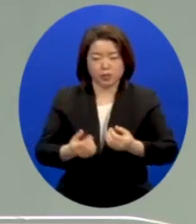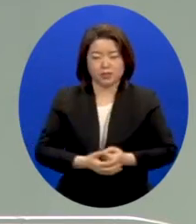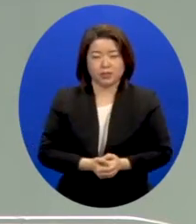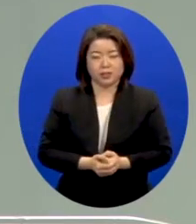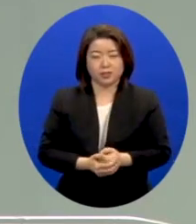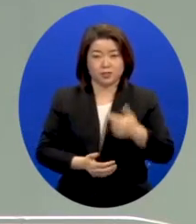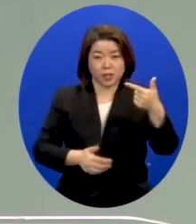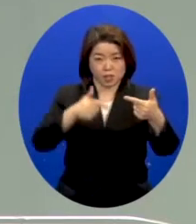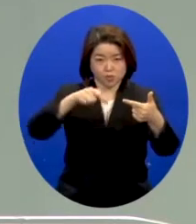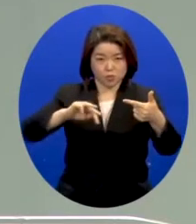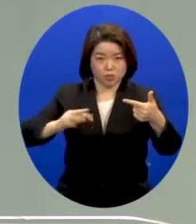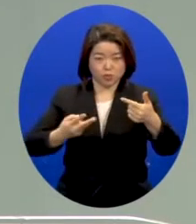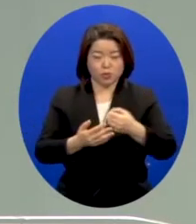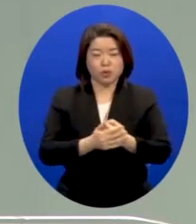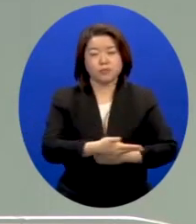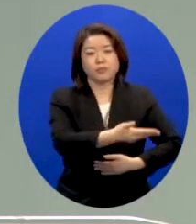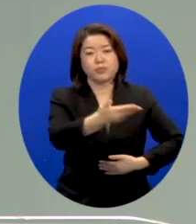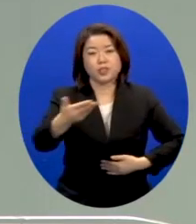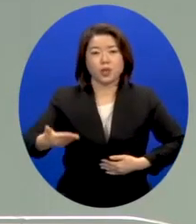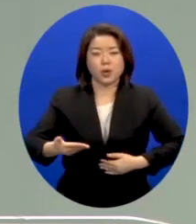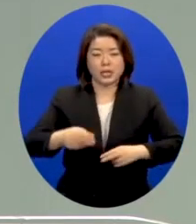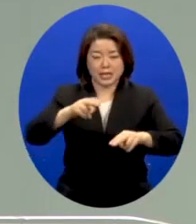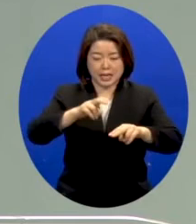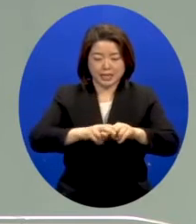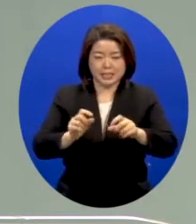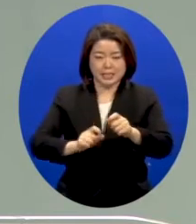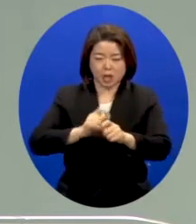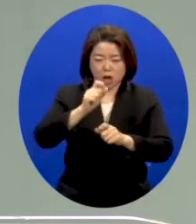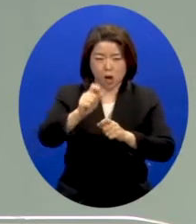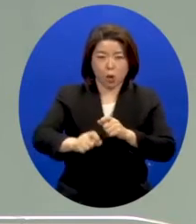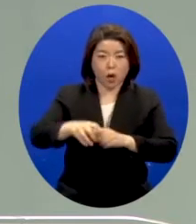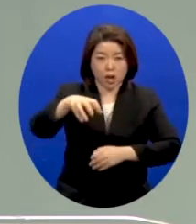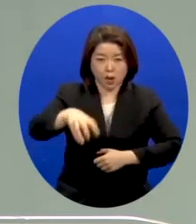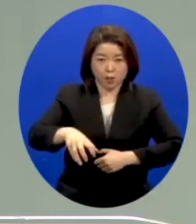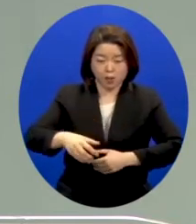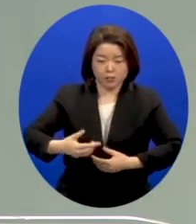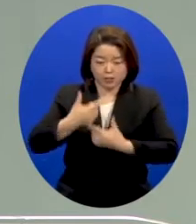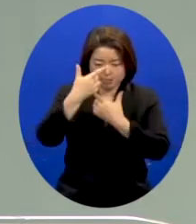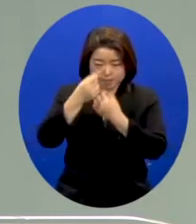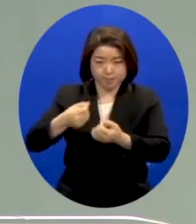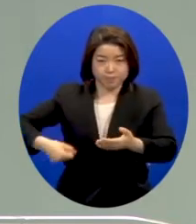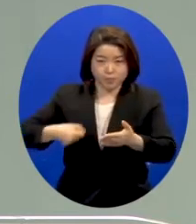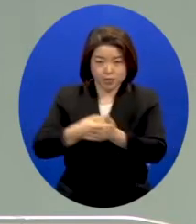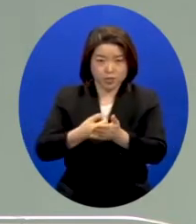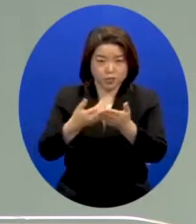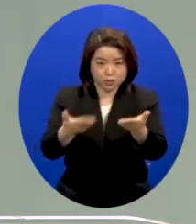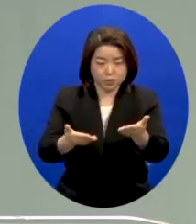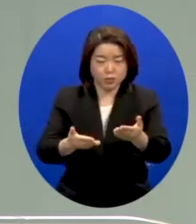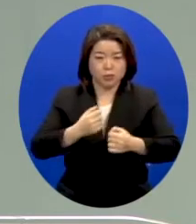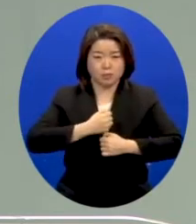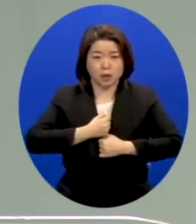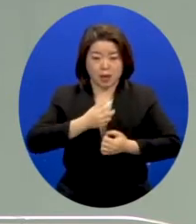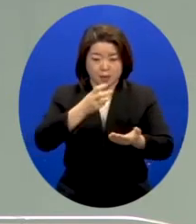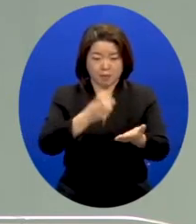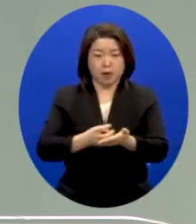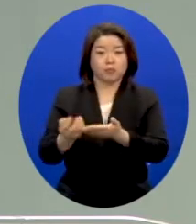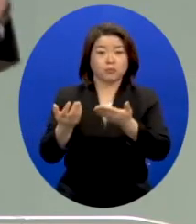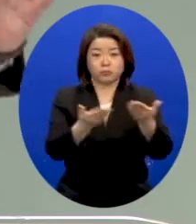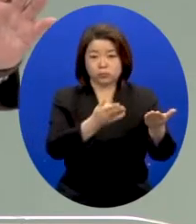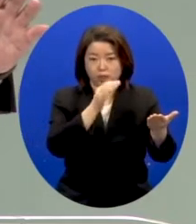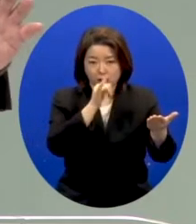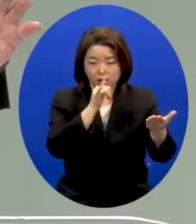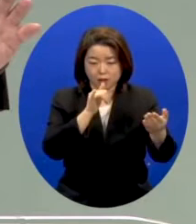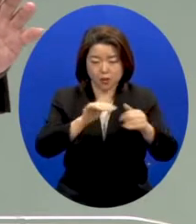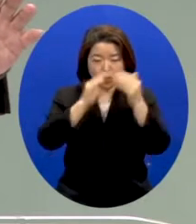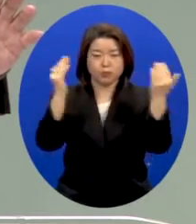보면 너희가 안줄 영원한 자리를 정하여 주시고 지켜야 할 법칙 을 주셨다 하나님은 온